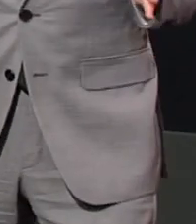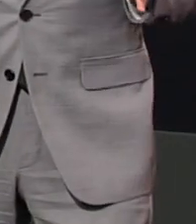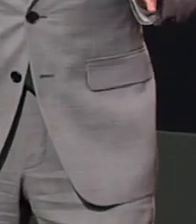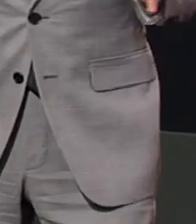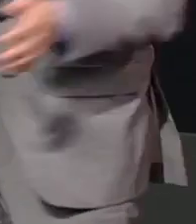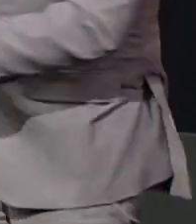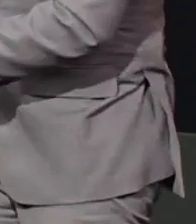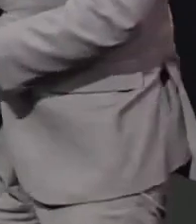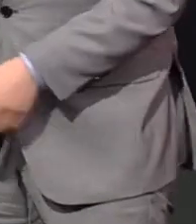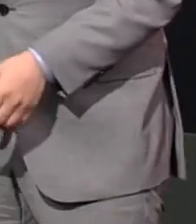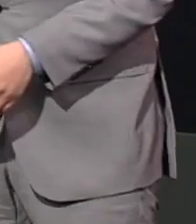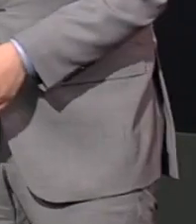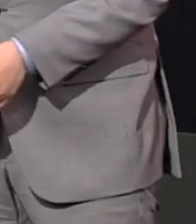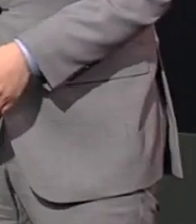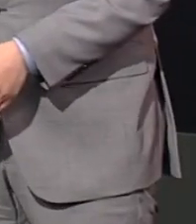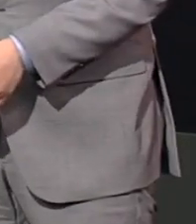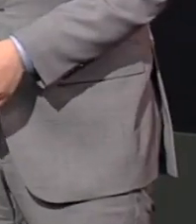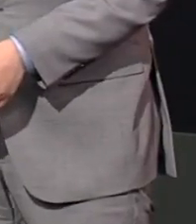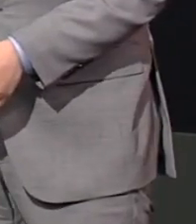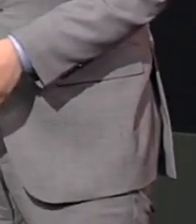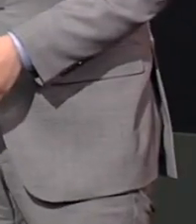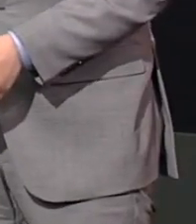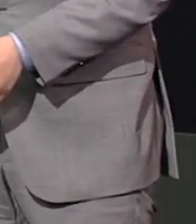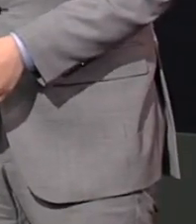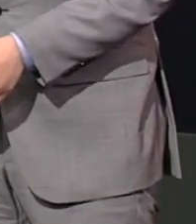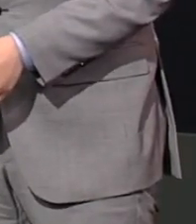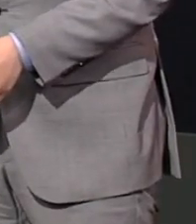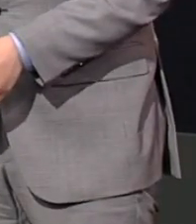아직 안 끝났습니다 이거 눌러주세요